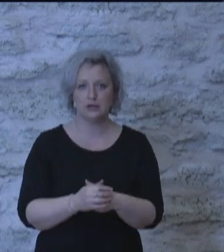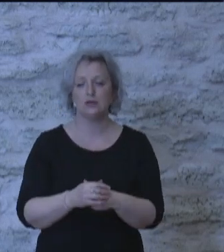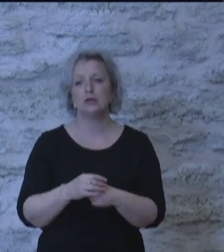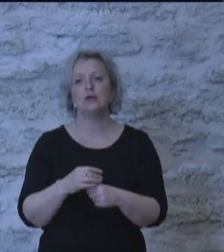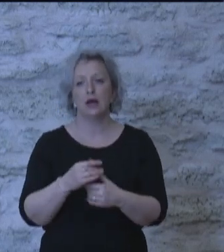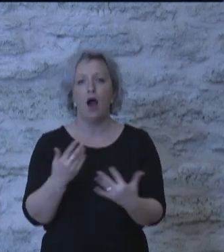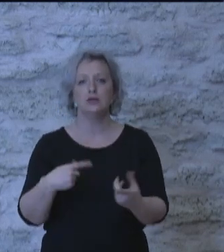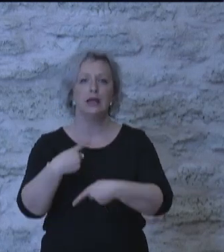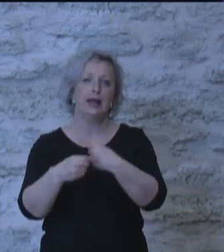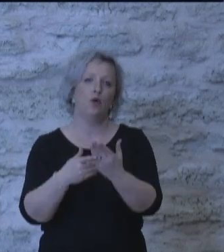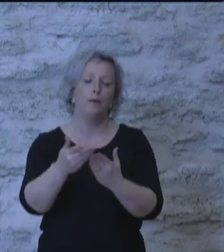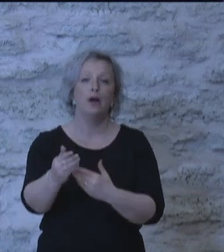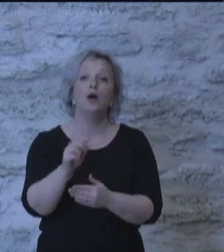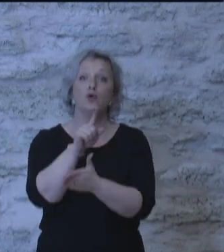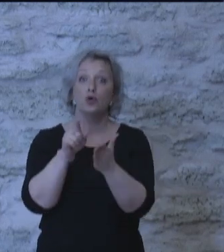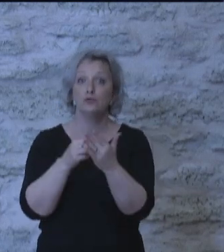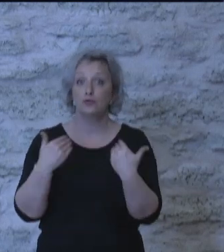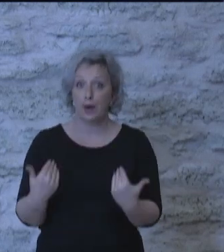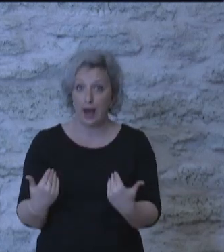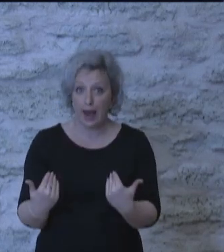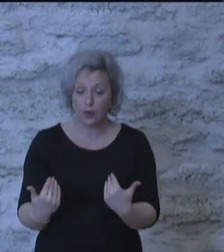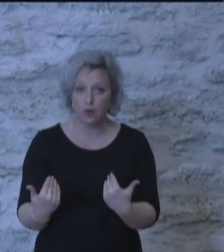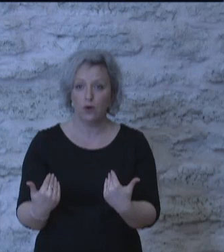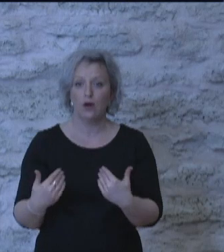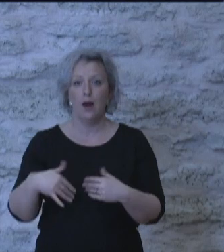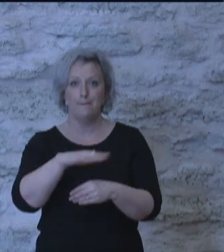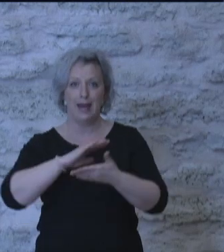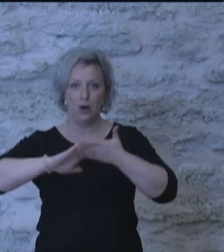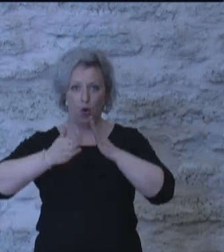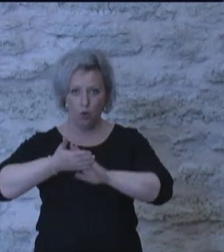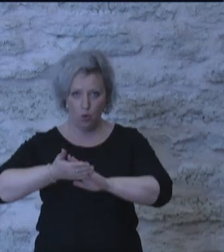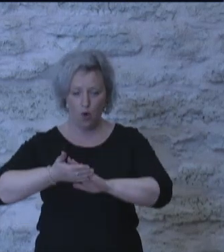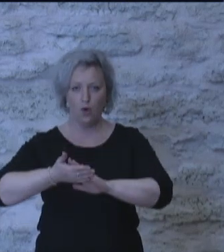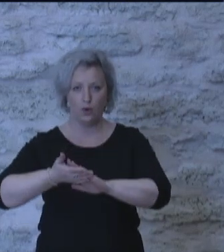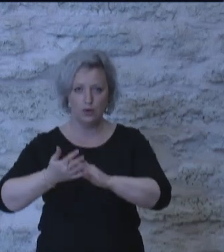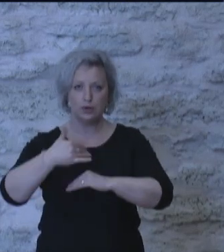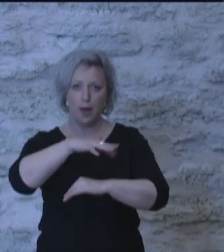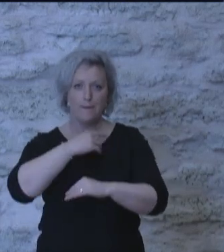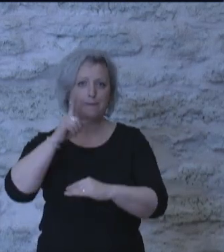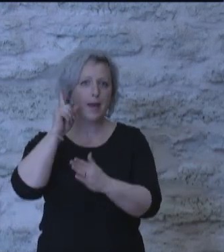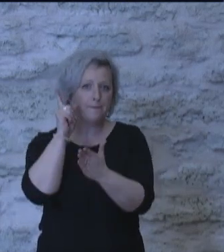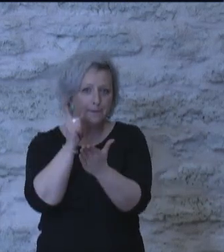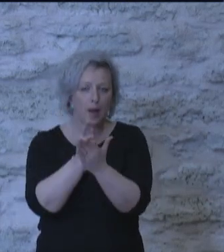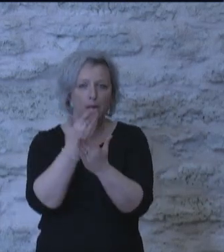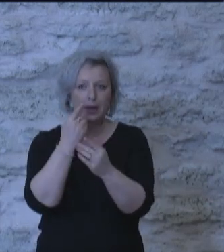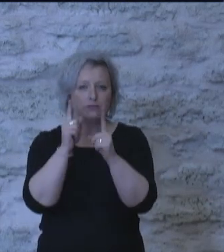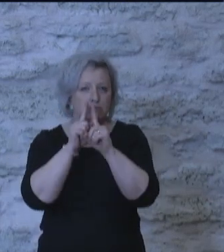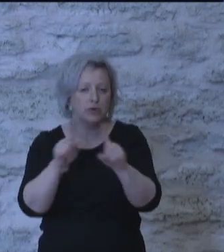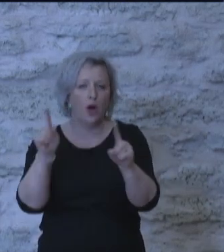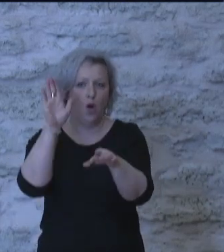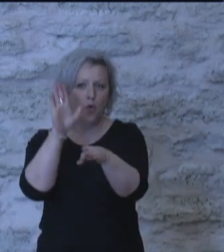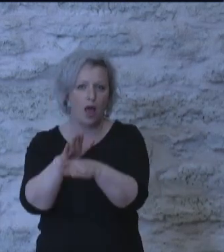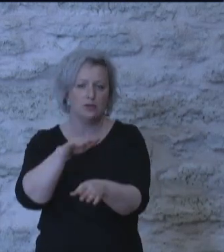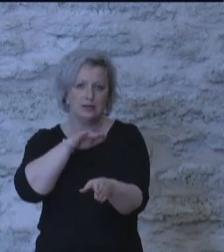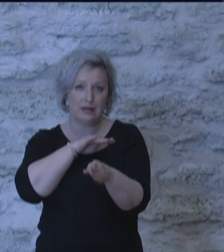liigub. Ja küsimus on milles, kui meil on olukord, kus me peame mingid erilisi ülesandeid täitma, mis